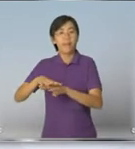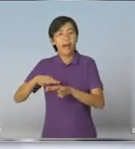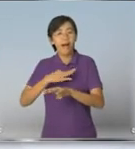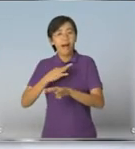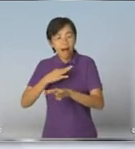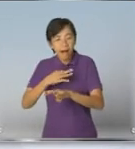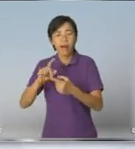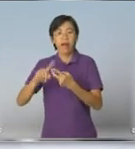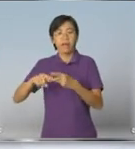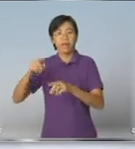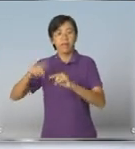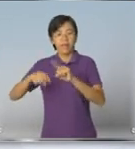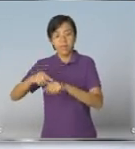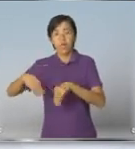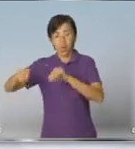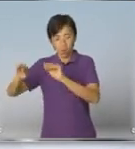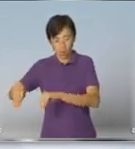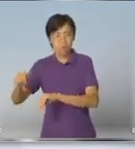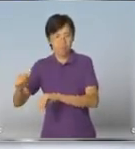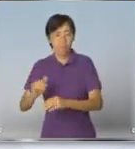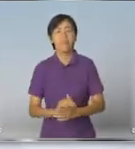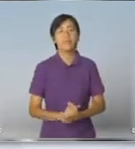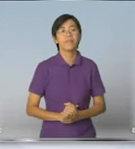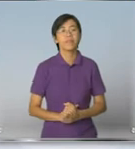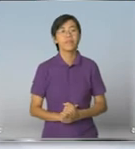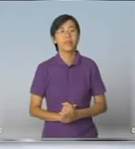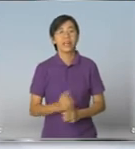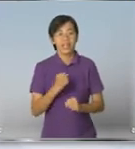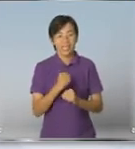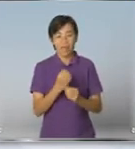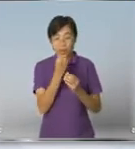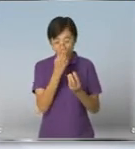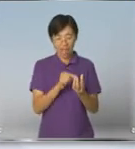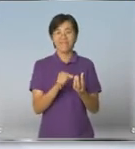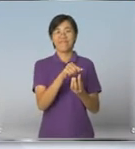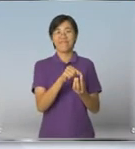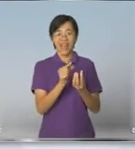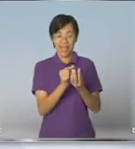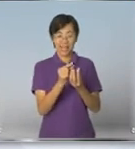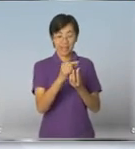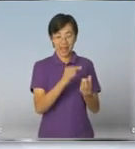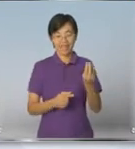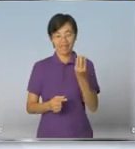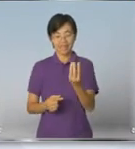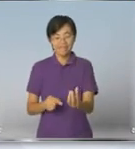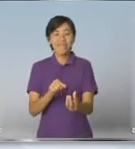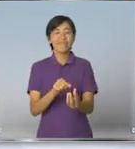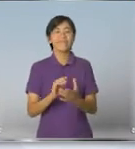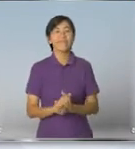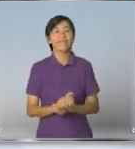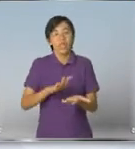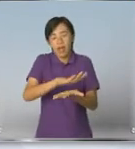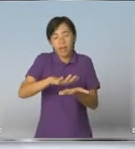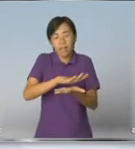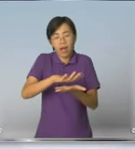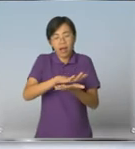ะค่ะก็จะได้เป็น1ดอกแล้ว ครับ นะคะ1ดอกแบบนี ้อันนี้คือปั้นแป้งขนาดประมาณไหนน